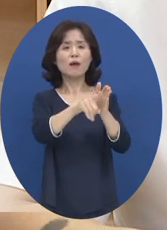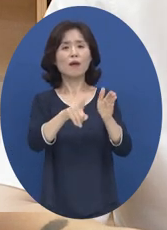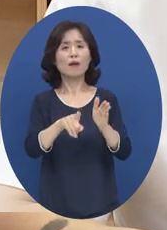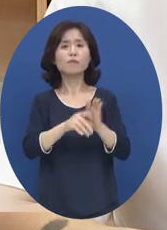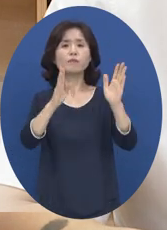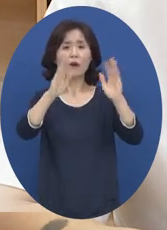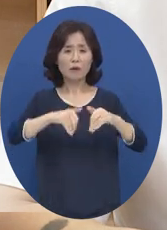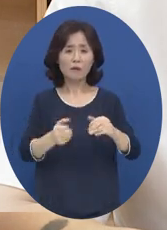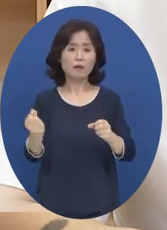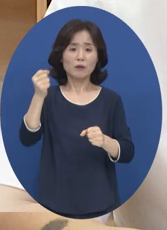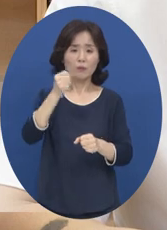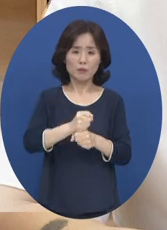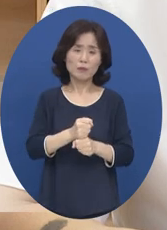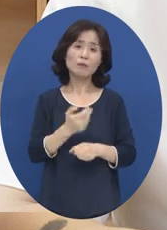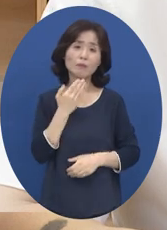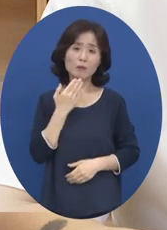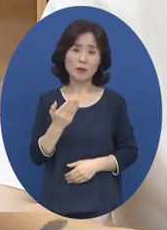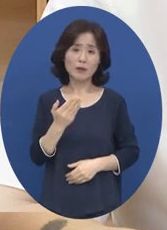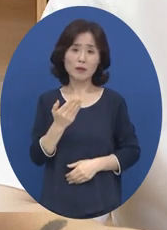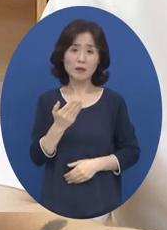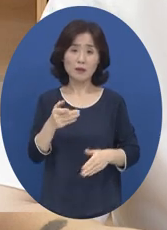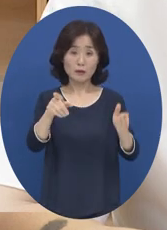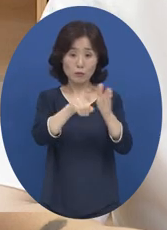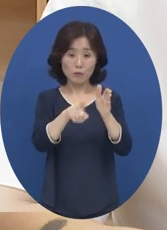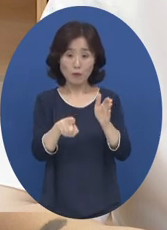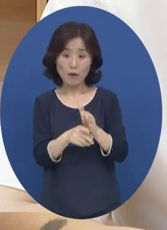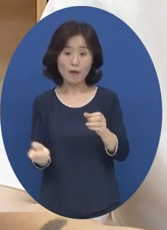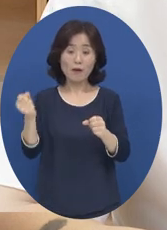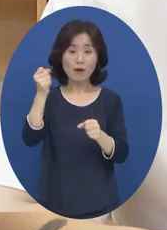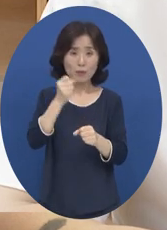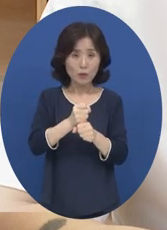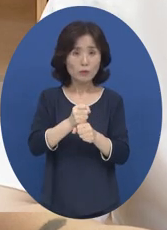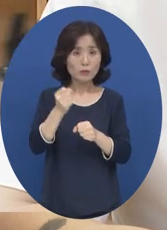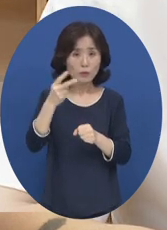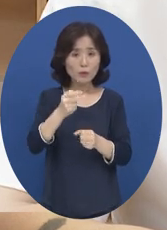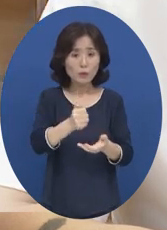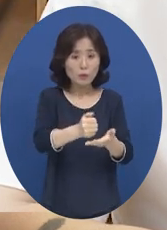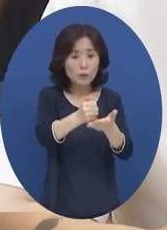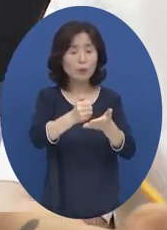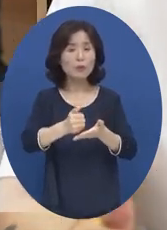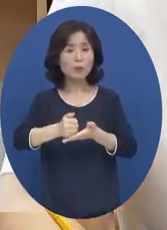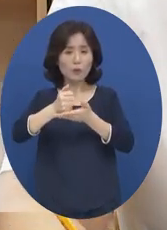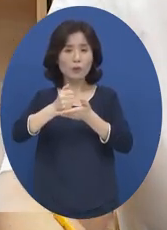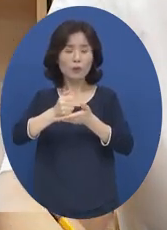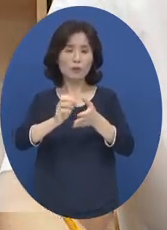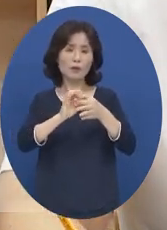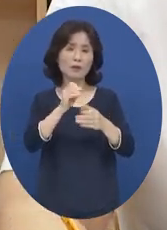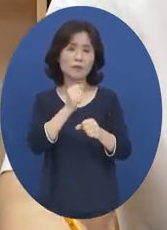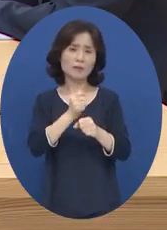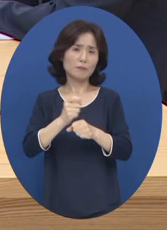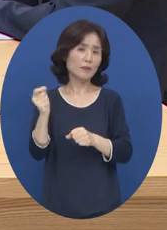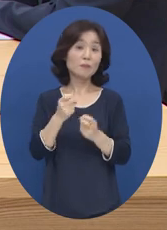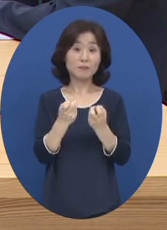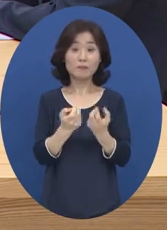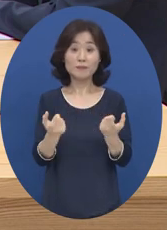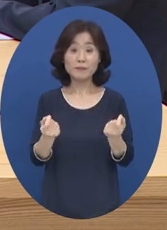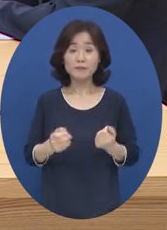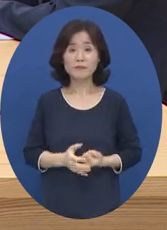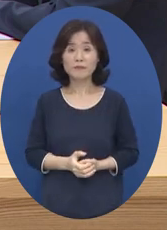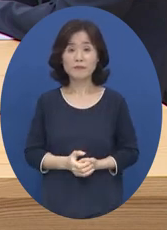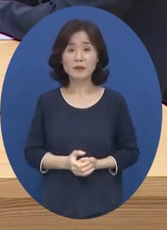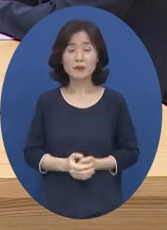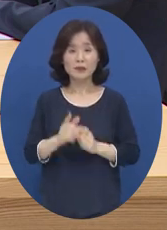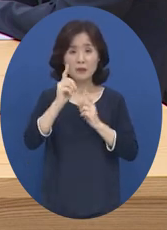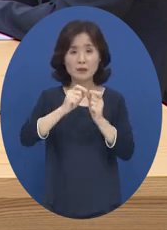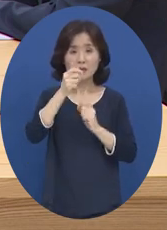무너져버린 신뢰를 회복할 수 있다는 거죠. 신뢰를 회복하고 서로 존경할 수 있는 관계를 만든 첫 경이기도 하다. 앞서